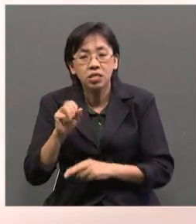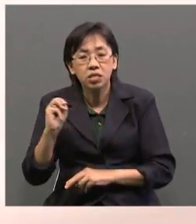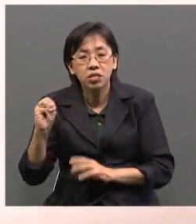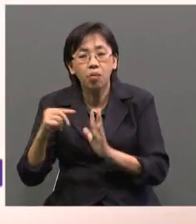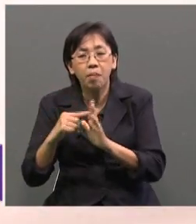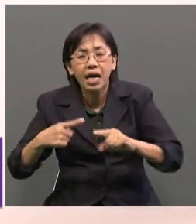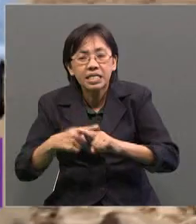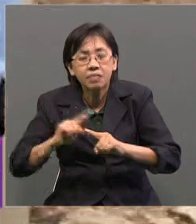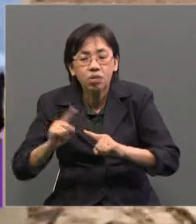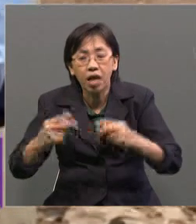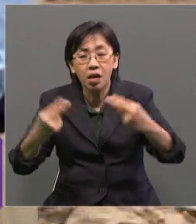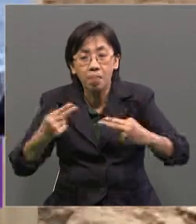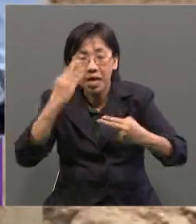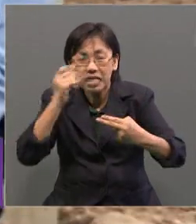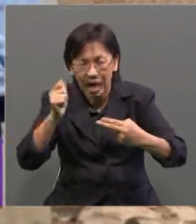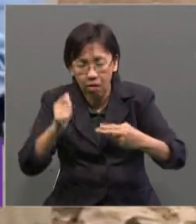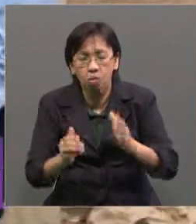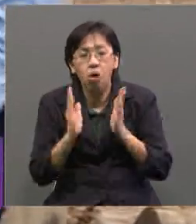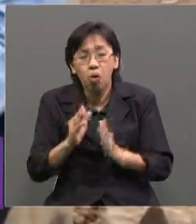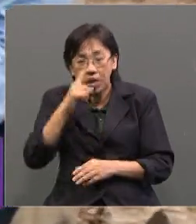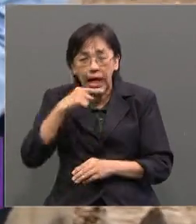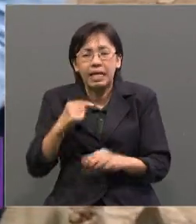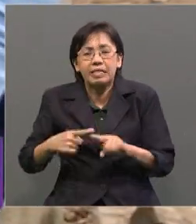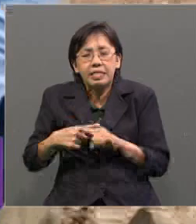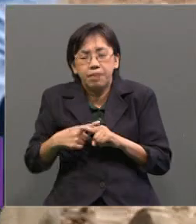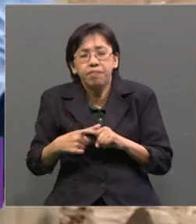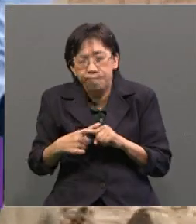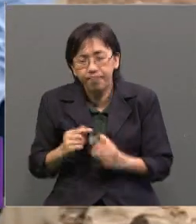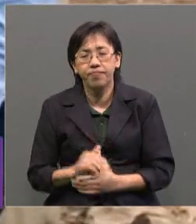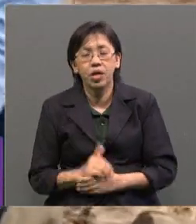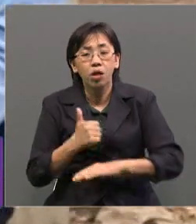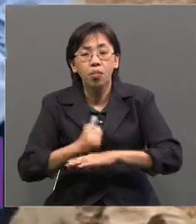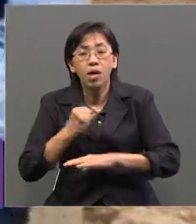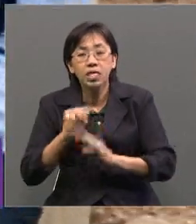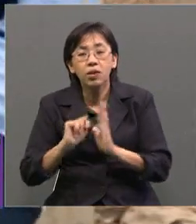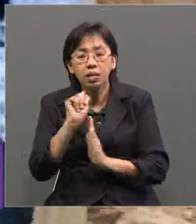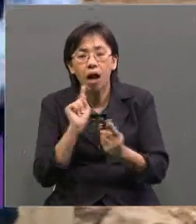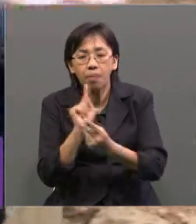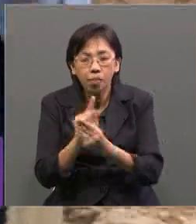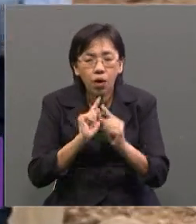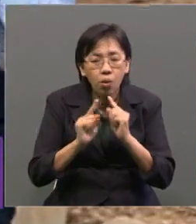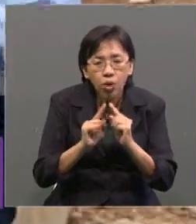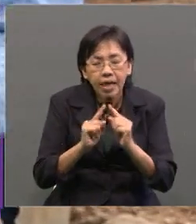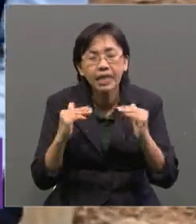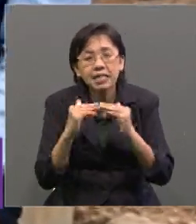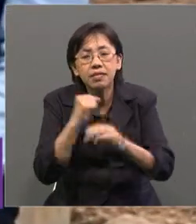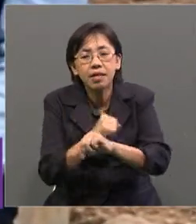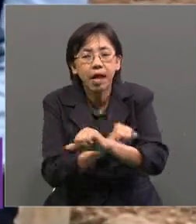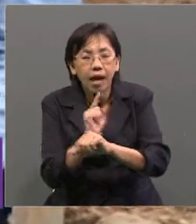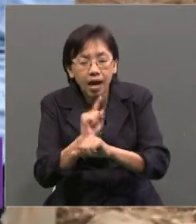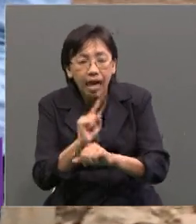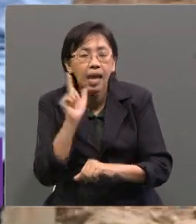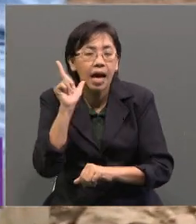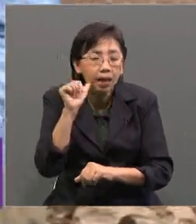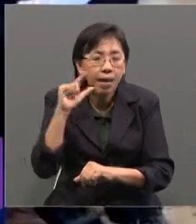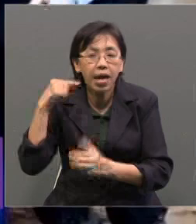จากการสู้รบในประเทศอิสราเอลเนี่ยนะครับท่านก็ลงไปแจ้งสิทธิประโยชน์ด้านแรงงานให้กับภรรยาแล้วก็คุณแม่ของคุณสมมา